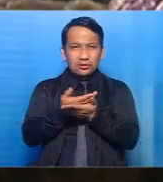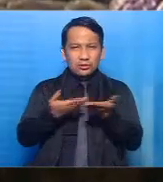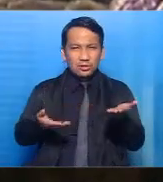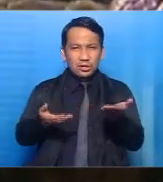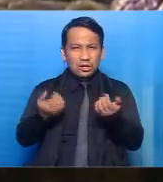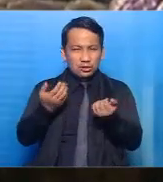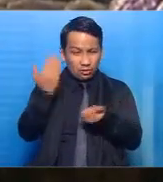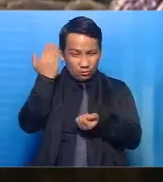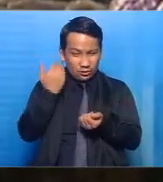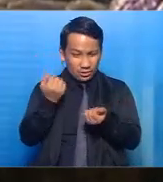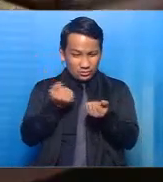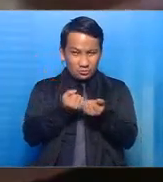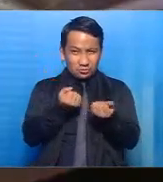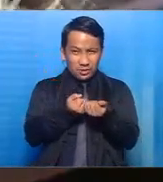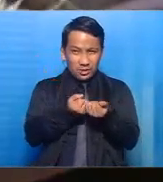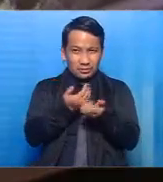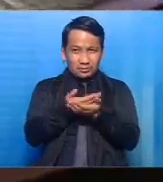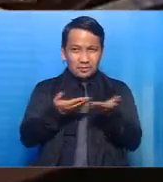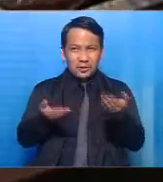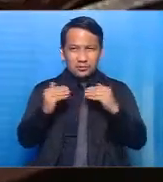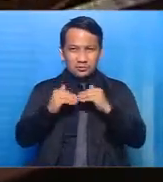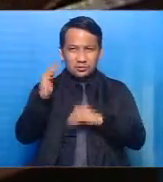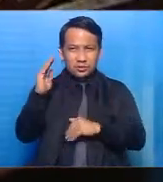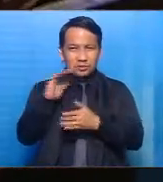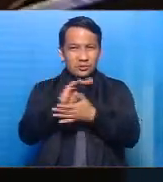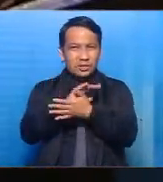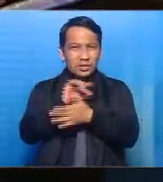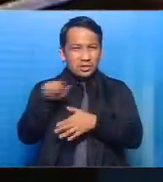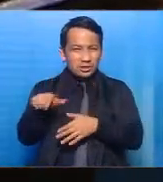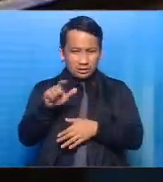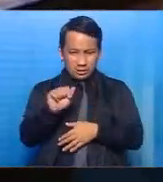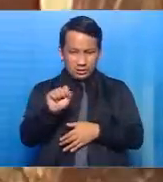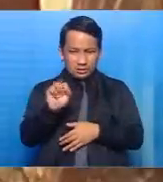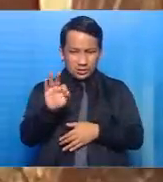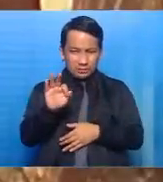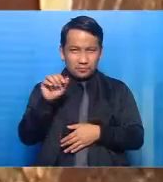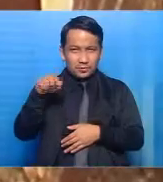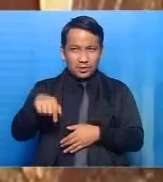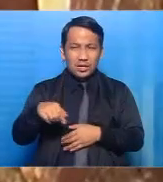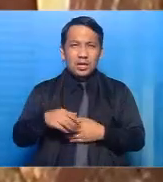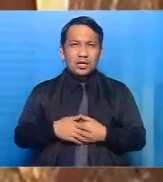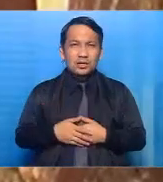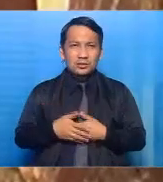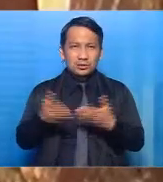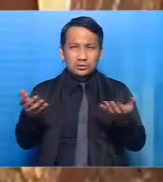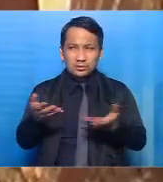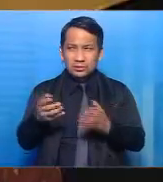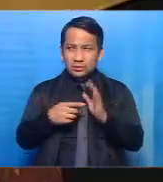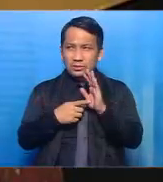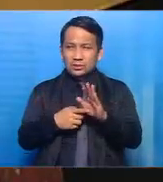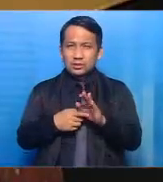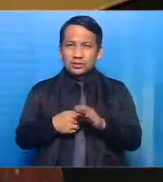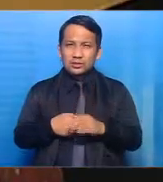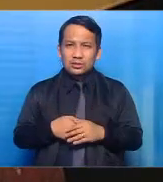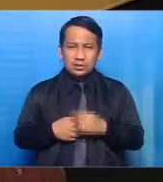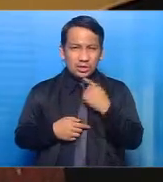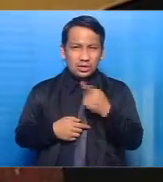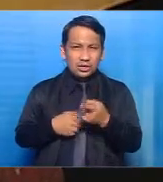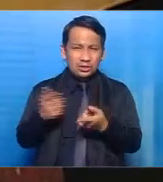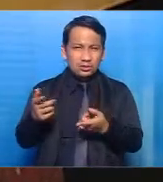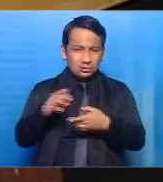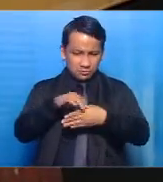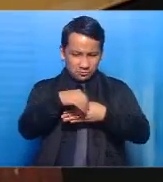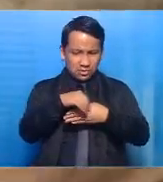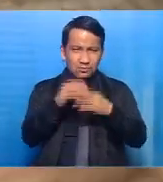ng inflation, lalo pa at patuloy pa rin ang African swine fever sa bansa. Anya, short-term solution lamang ang pag-angkat ng mga